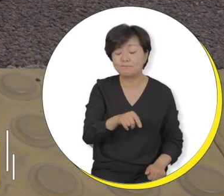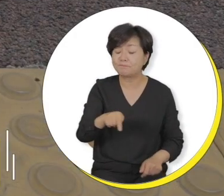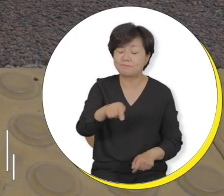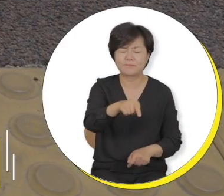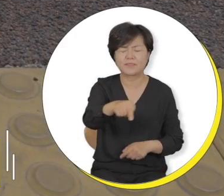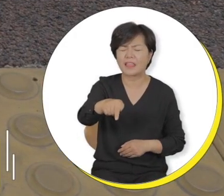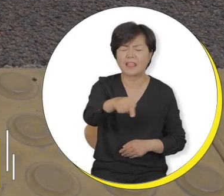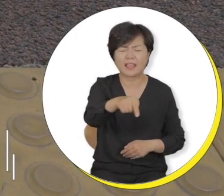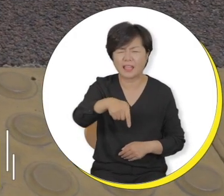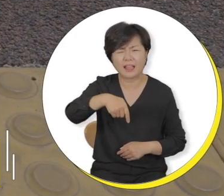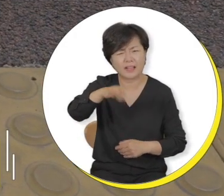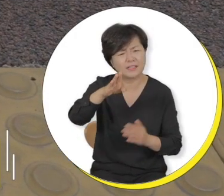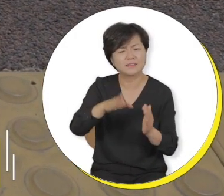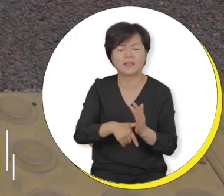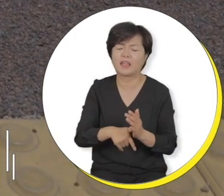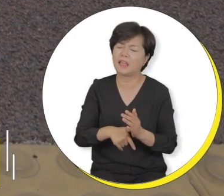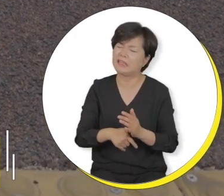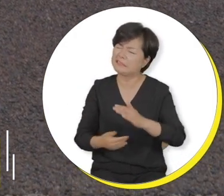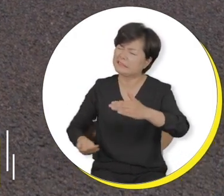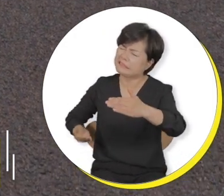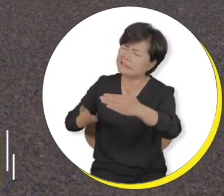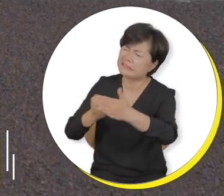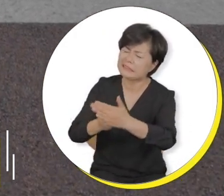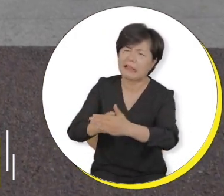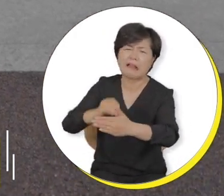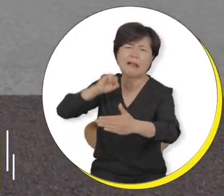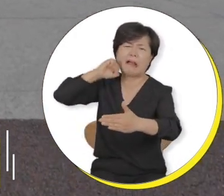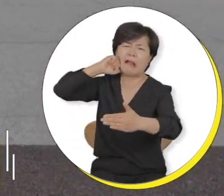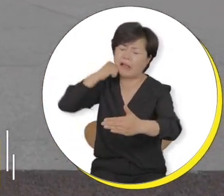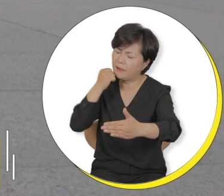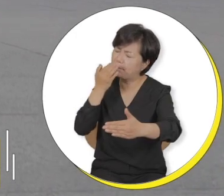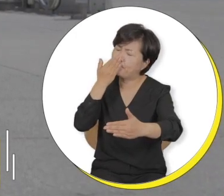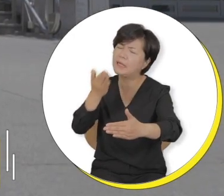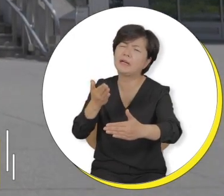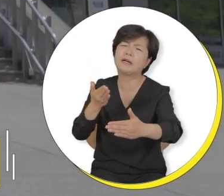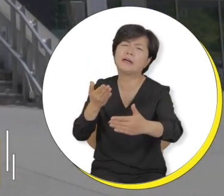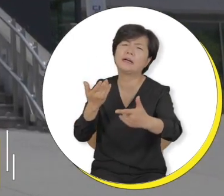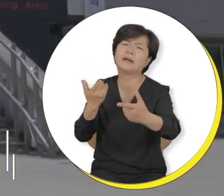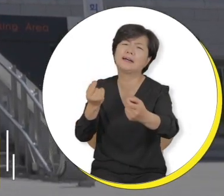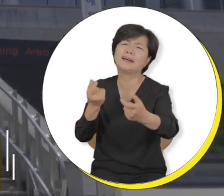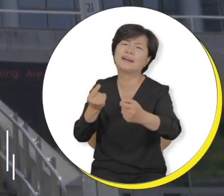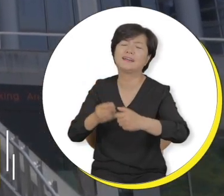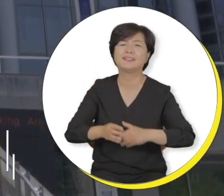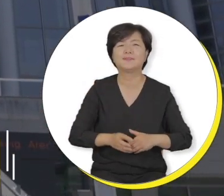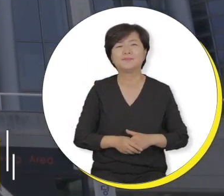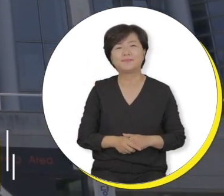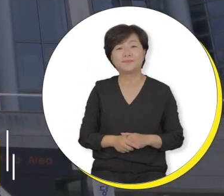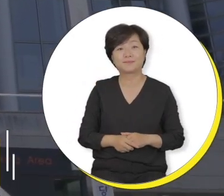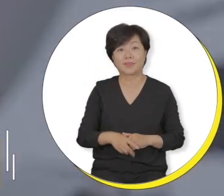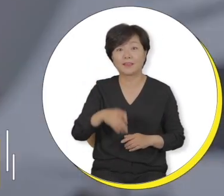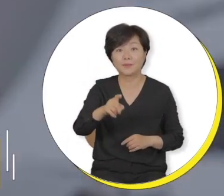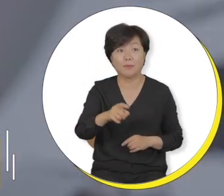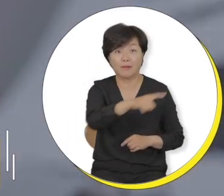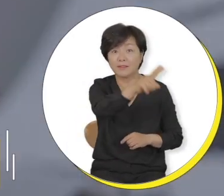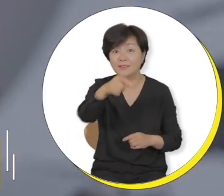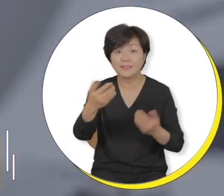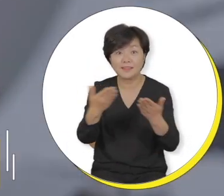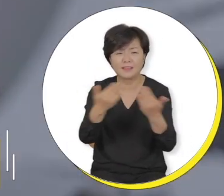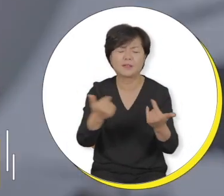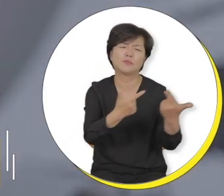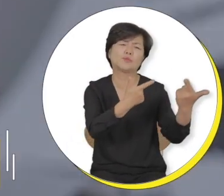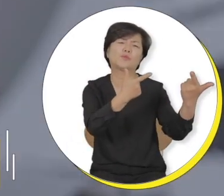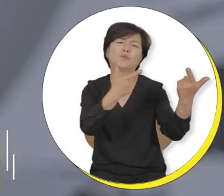선생님들이 오로지 점자 블록만으로 이동을 할 수 있냐라고 물어봤을 때는 힘들 것 같다가 제 의견이고요. 전당 안에